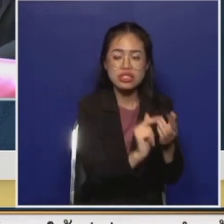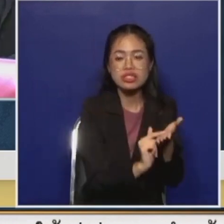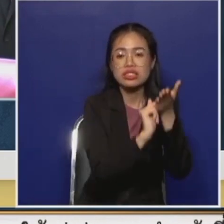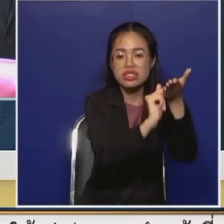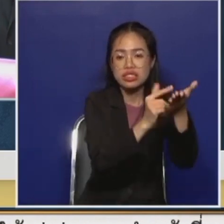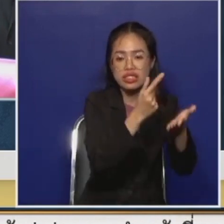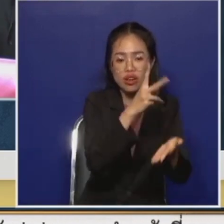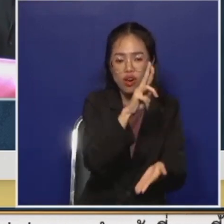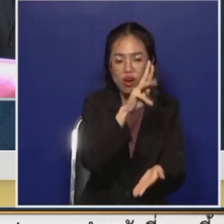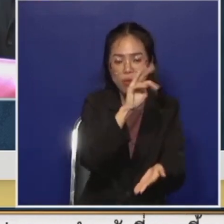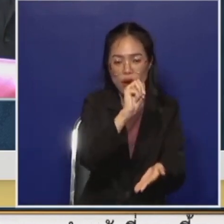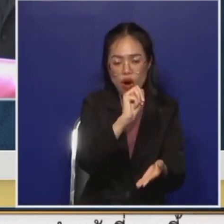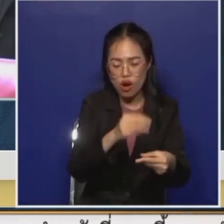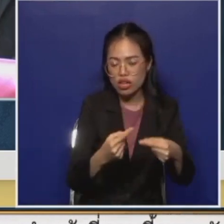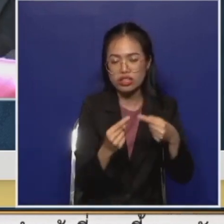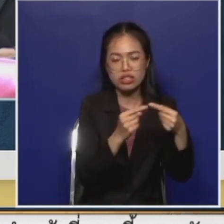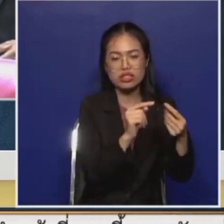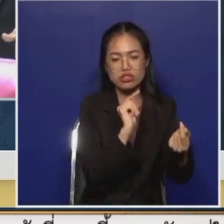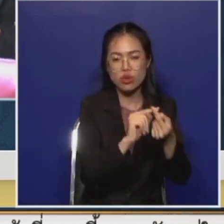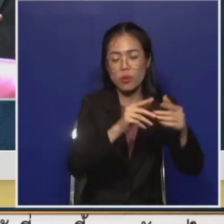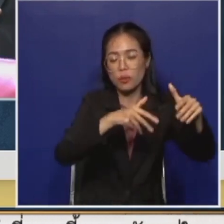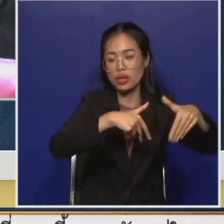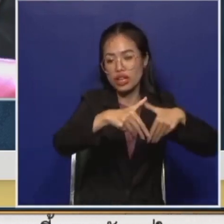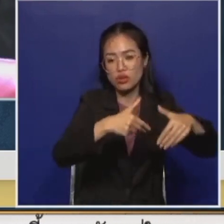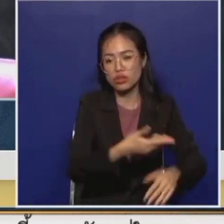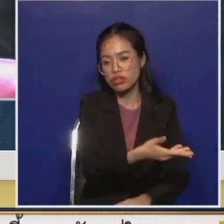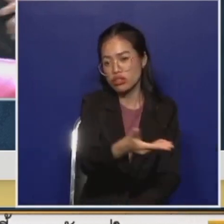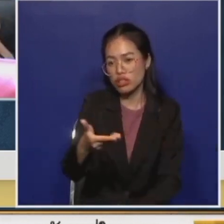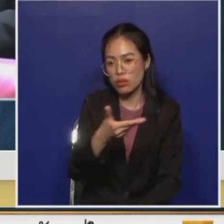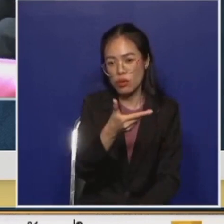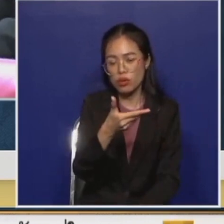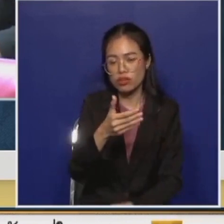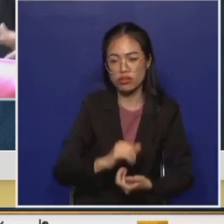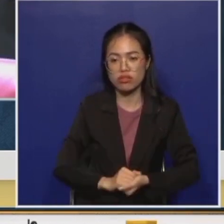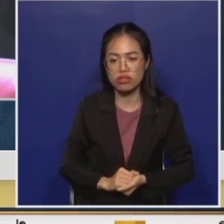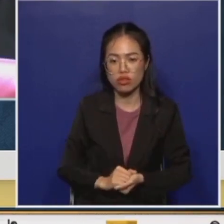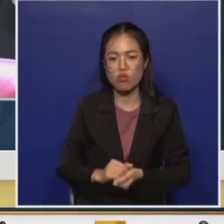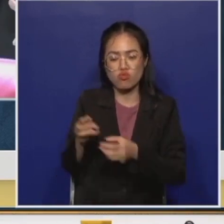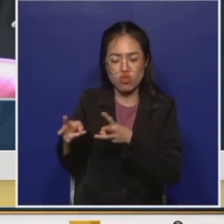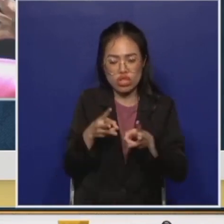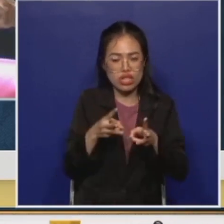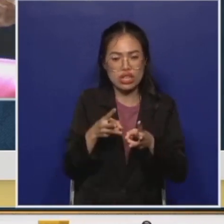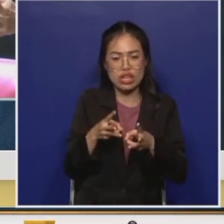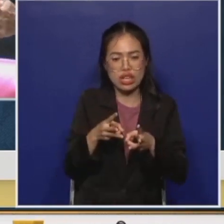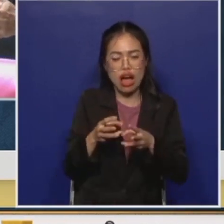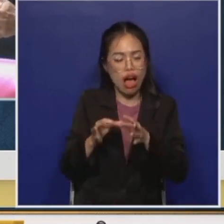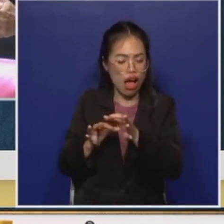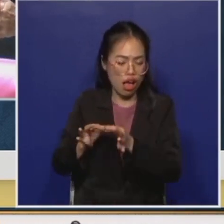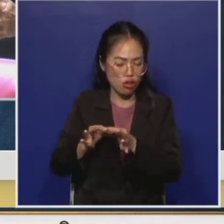่ชาติทขรบทกคนนะครับแนวทางการอัิปลายของเรา